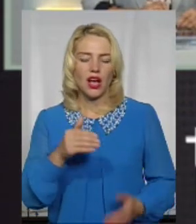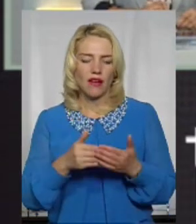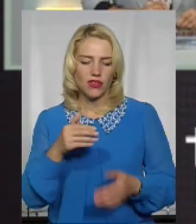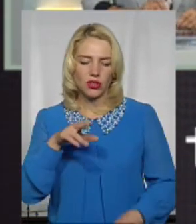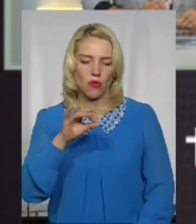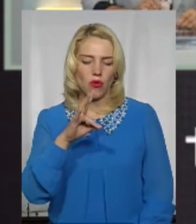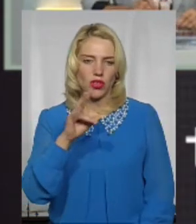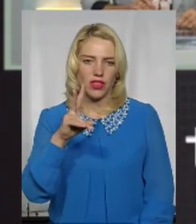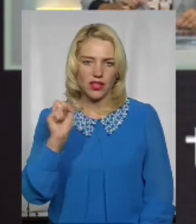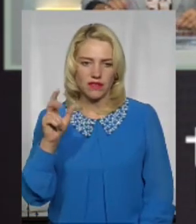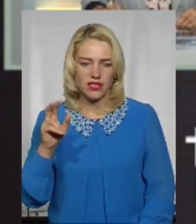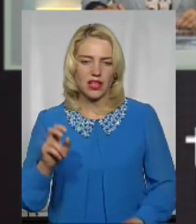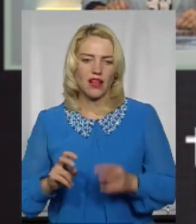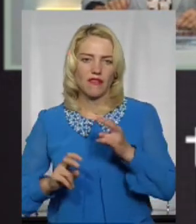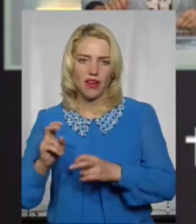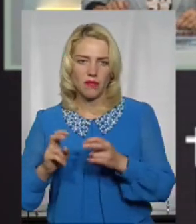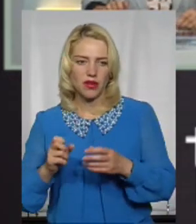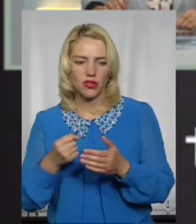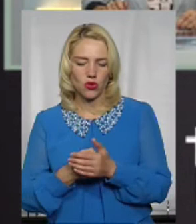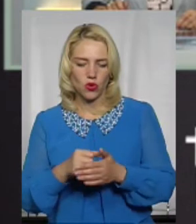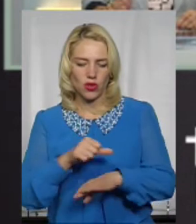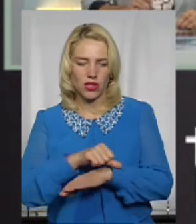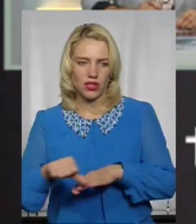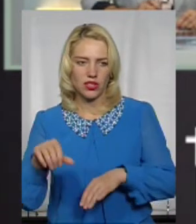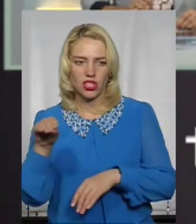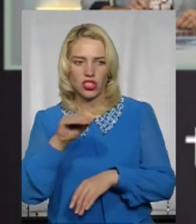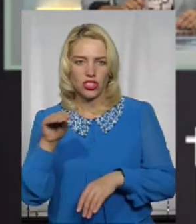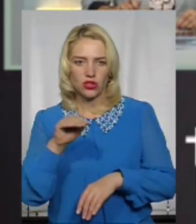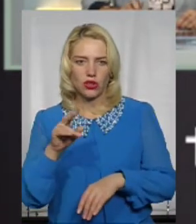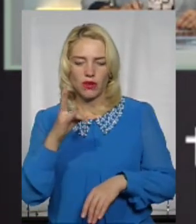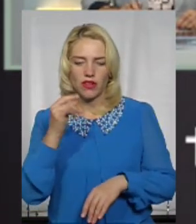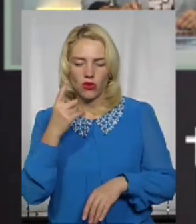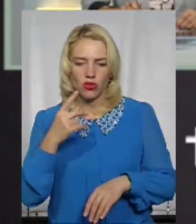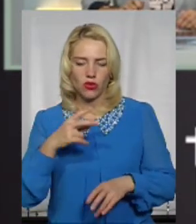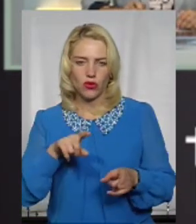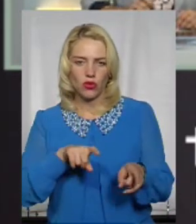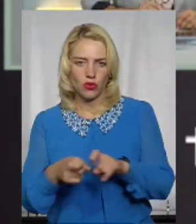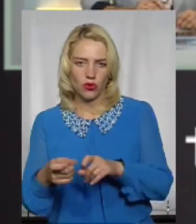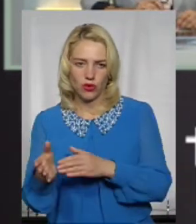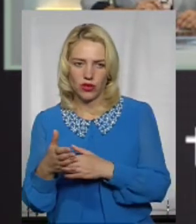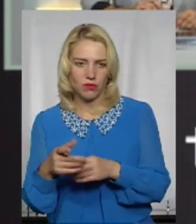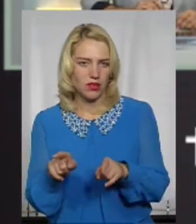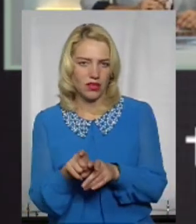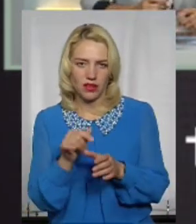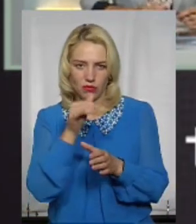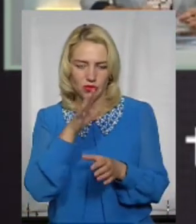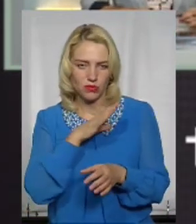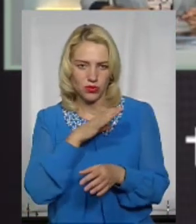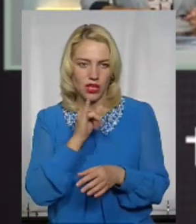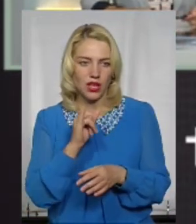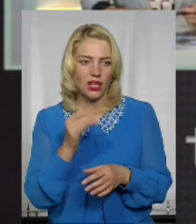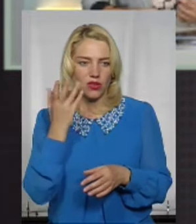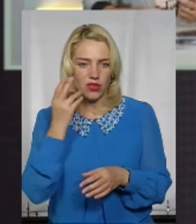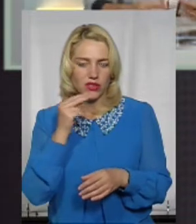Понінківської картонно-паперової фабрики до границі з Житомиром ні одної дохлої риби. Повірте, такого не буває. І тому,